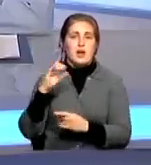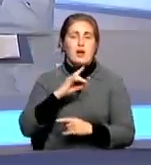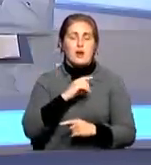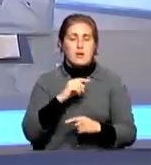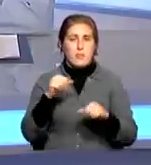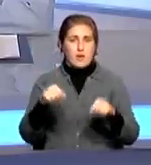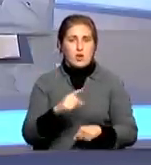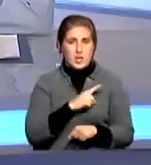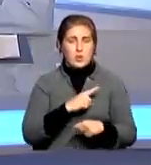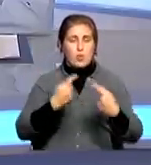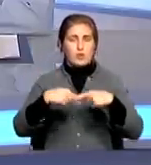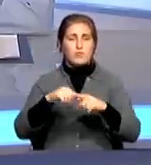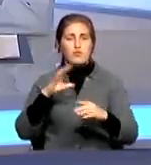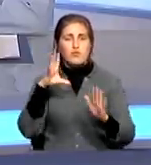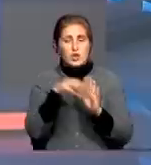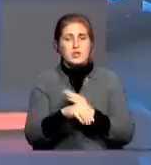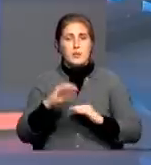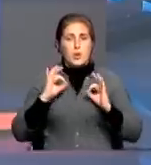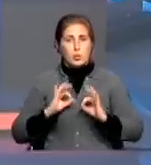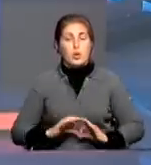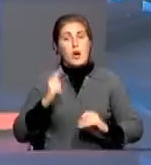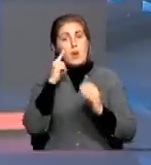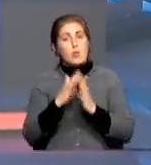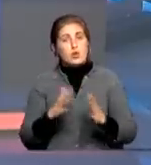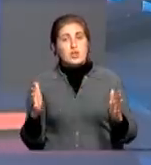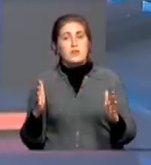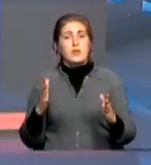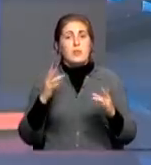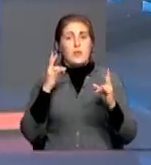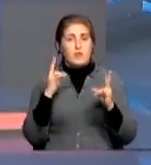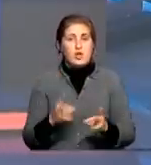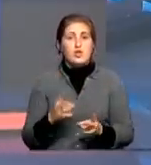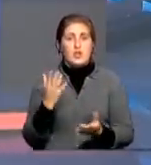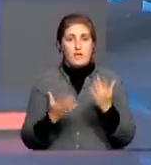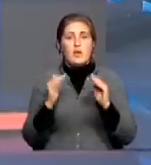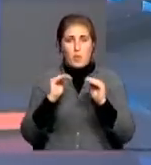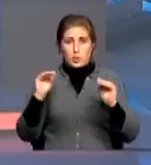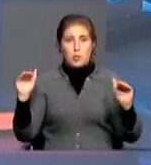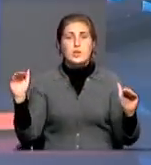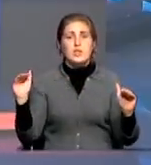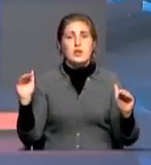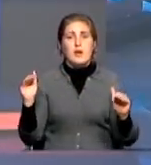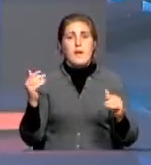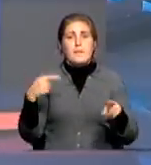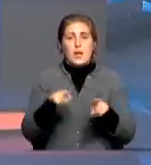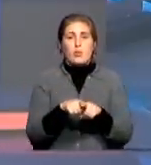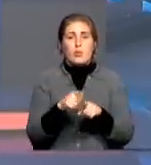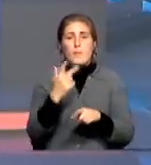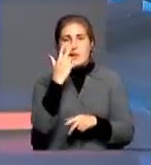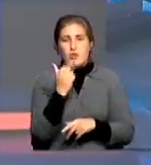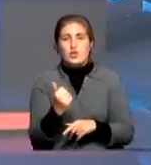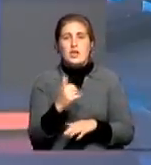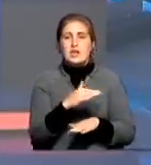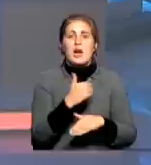органов и, в частности, прокуратуры. К сожалению, в большей степени подвержены, наверное, подростки, да, вот это пагубная привычка, они